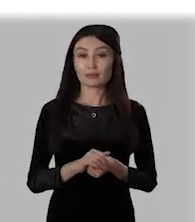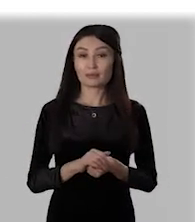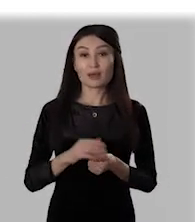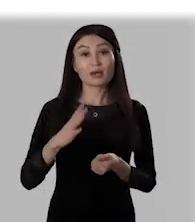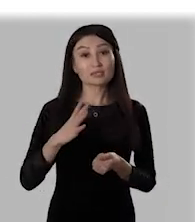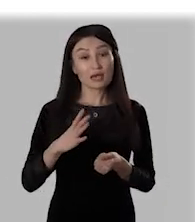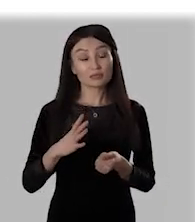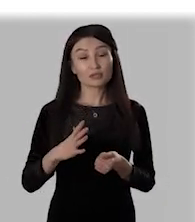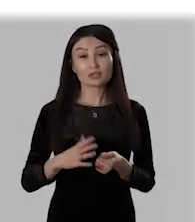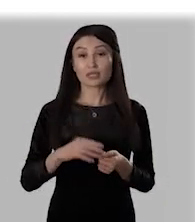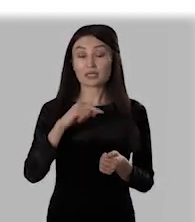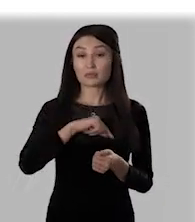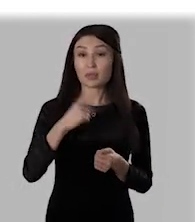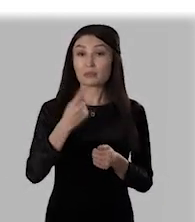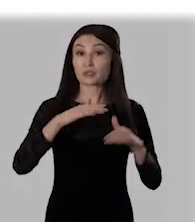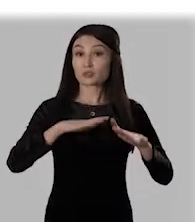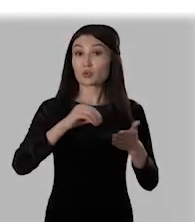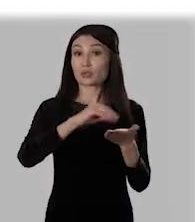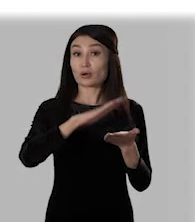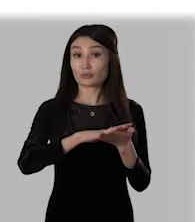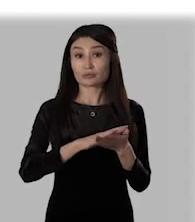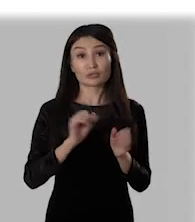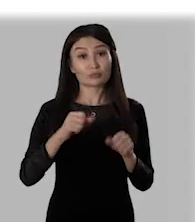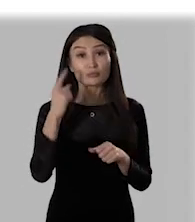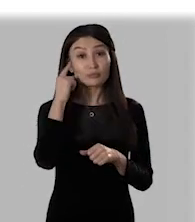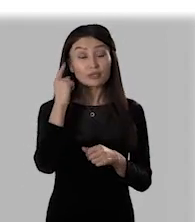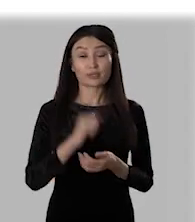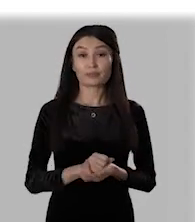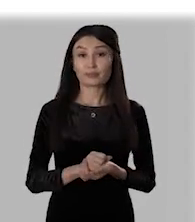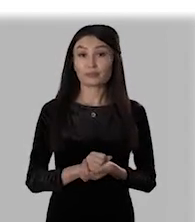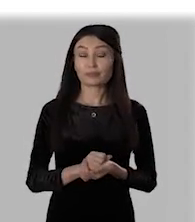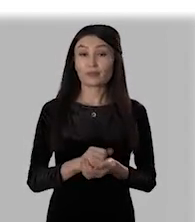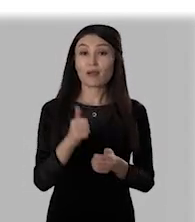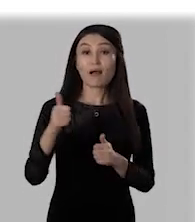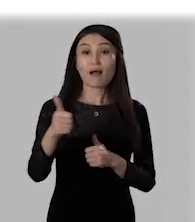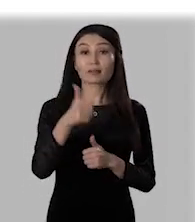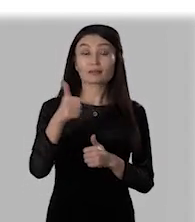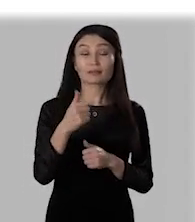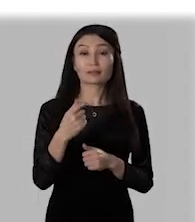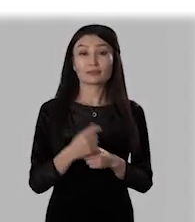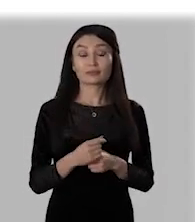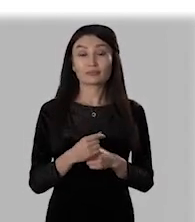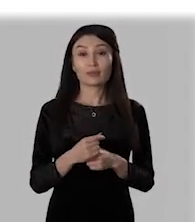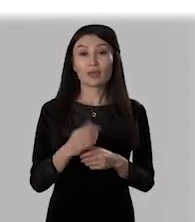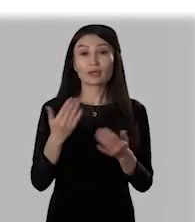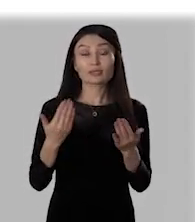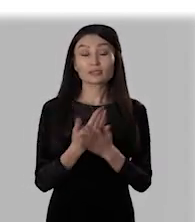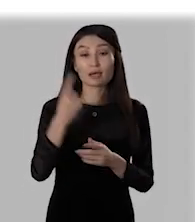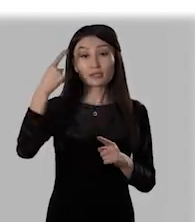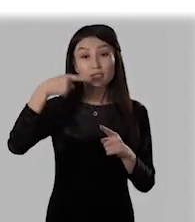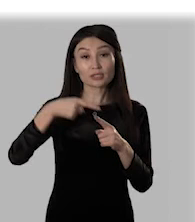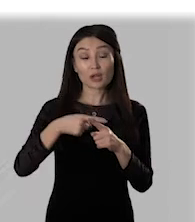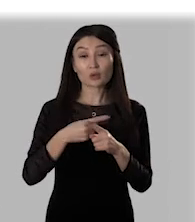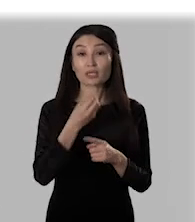сабырдуу деген сапатты биринчи орунга коёрсуңар. Алдыңкы жаңы технологияларды